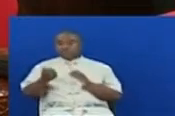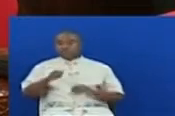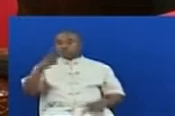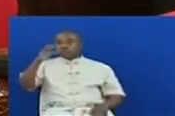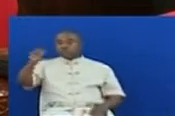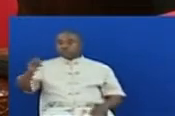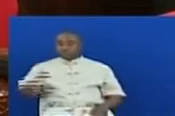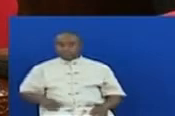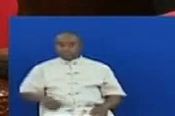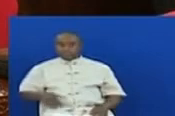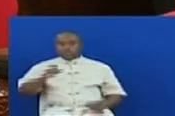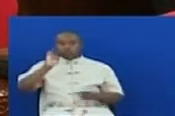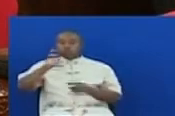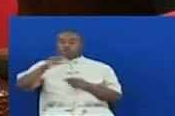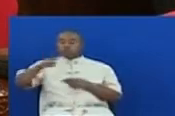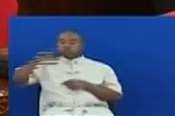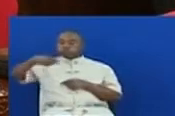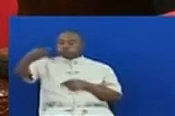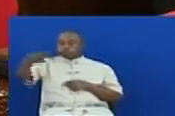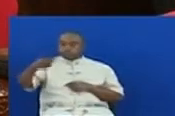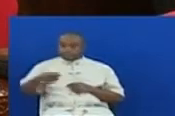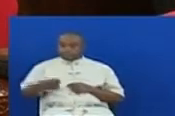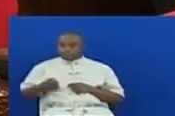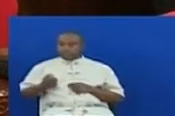Mwaka uliofuata ilitoa